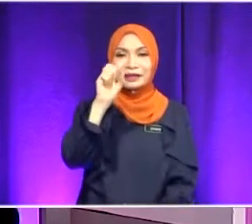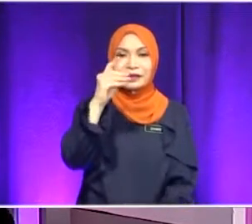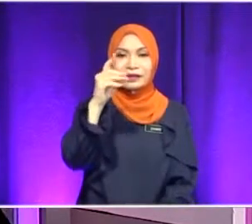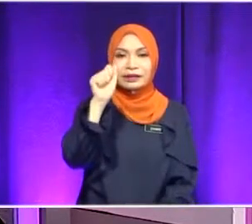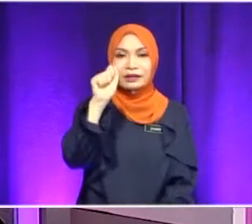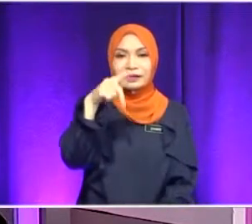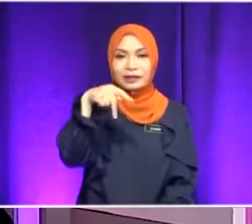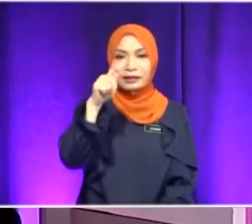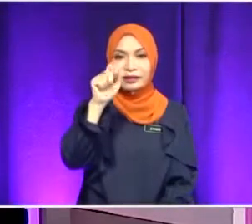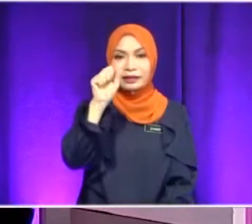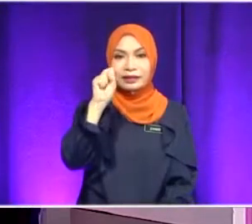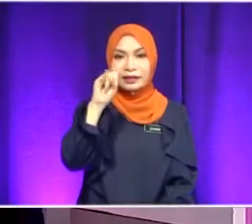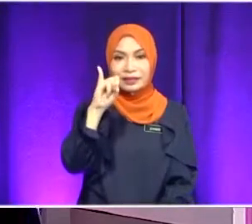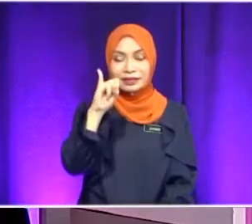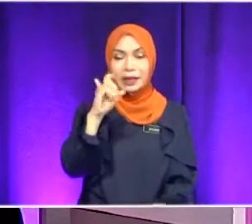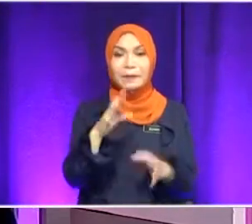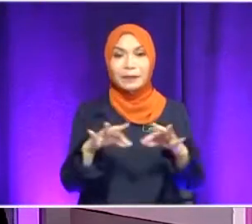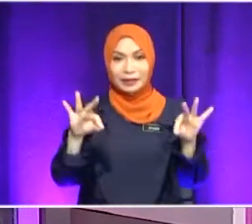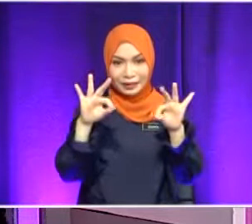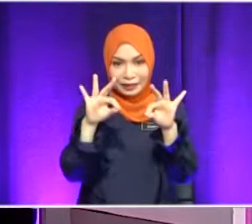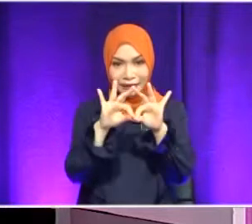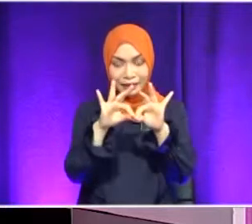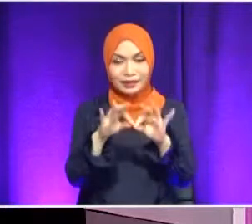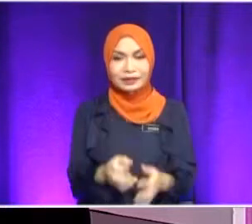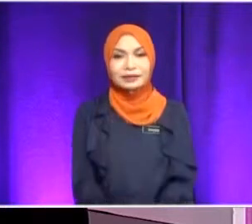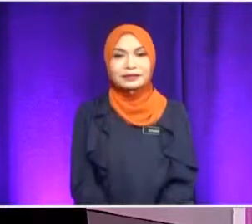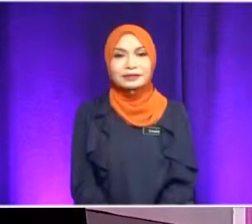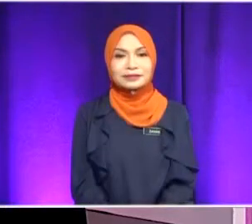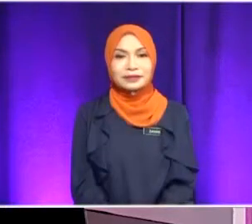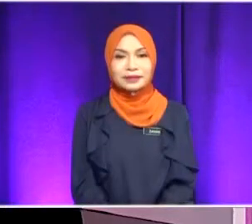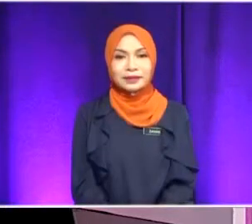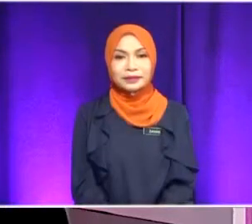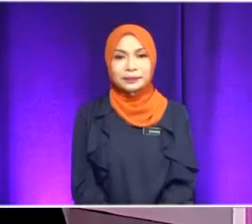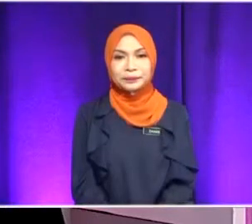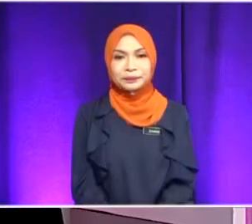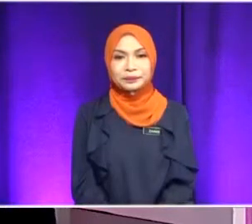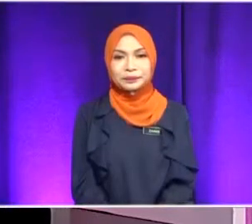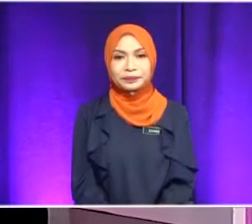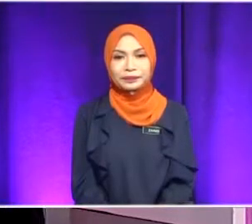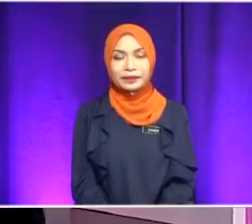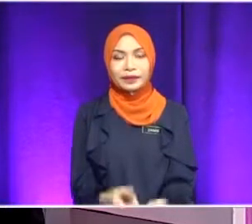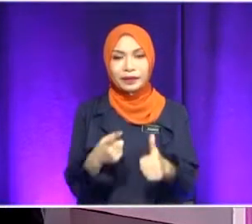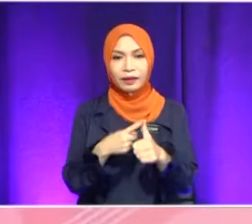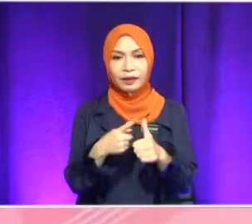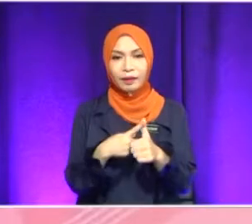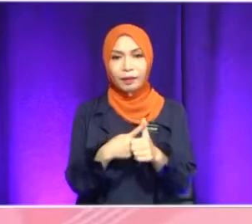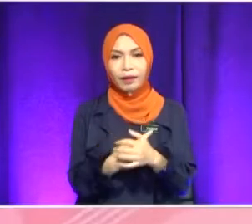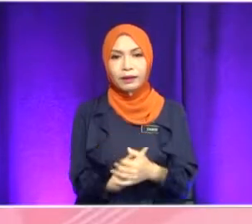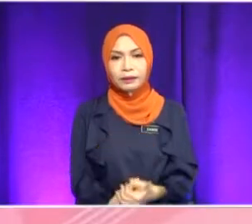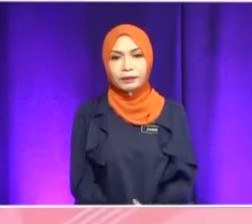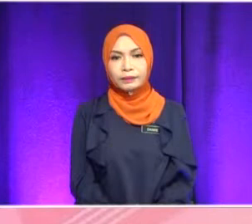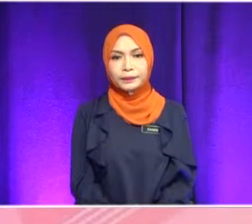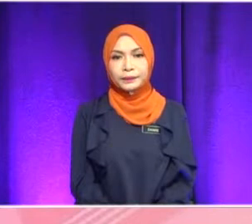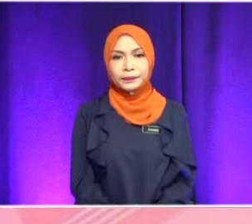lihat contoh jawaban yang mungkin boleh membantu murid-murid yang pertama itu lihat adaptasi akal yang pertama adalah mempunyai ide mite